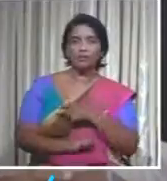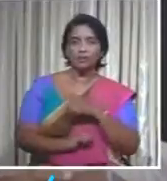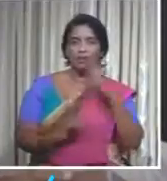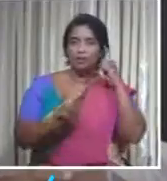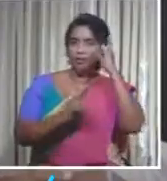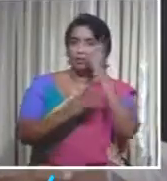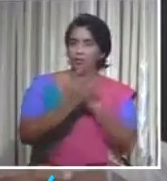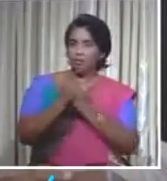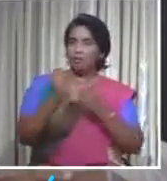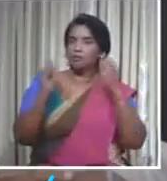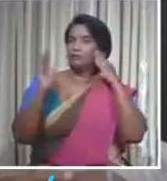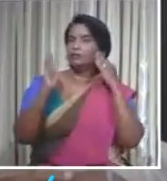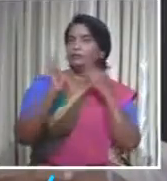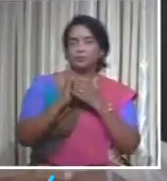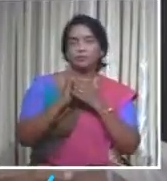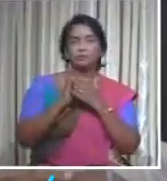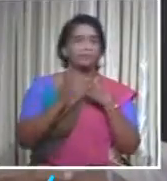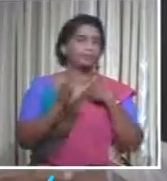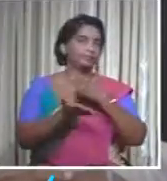नगे गौरव अमचरवे